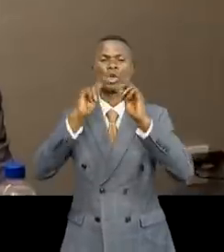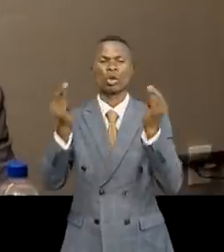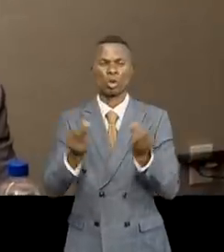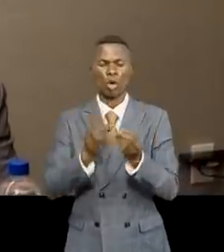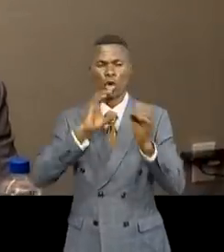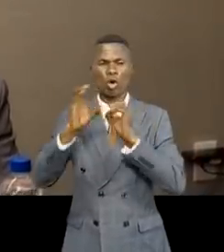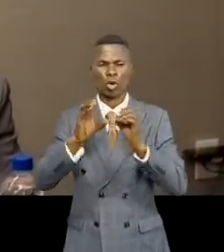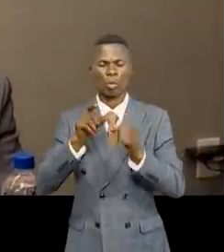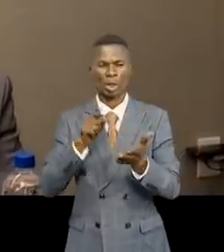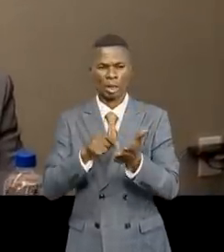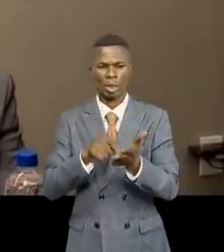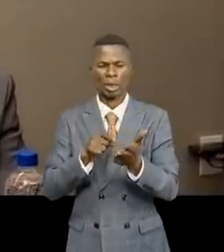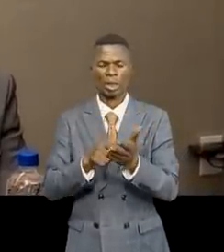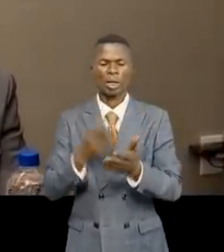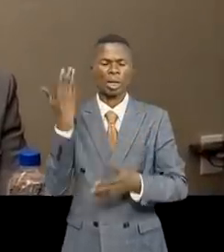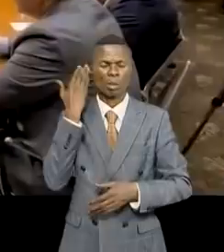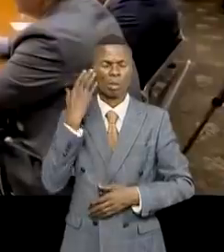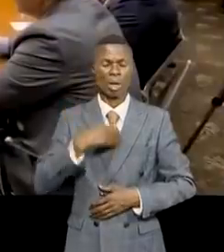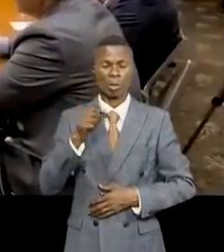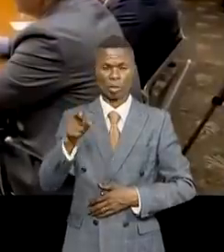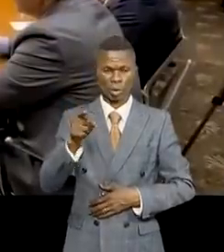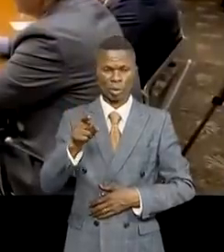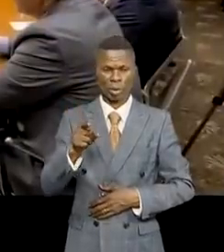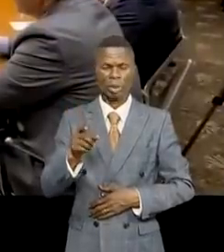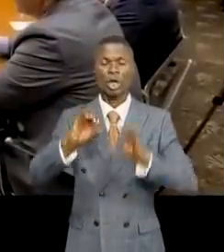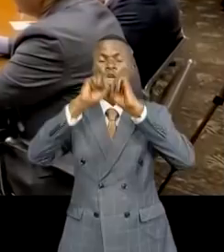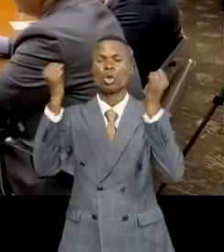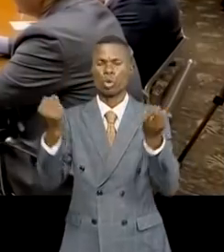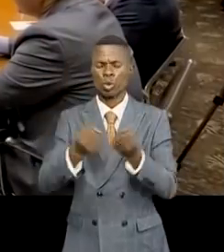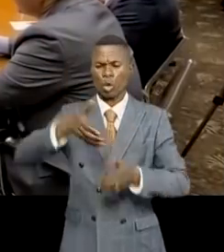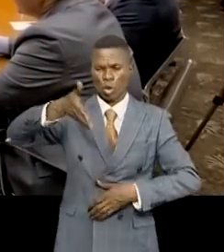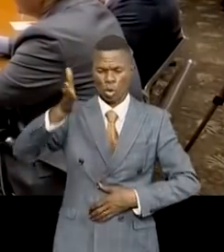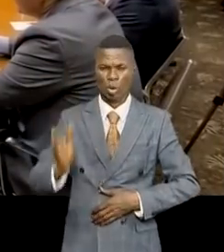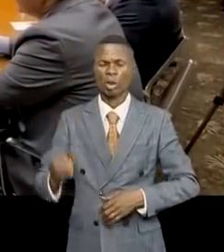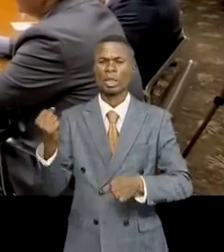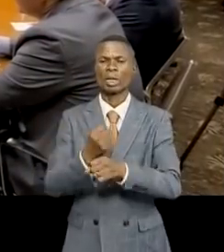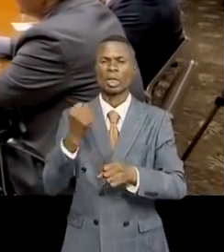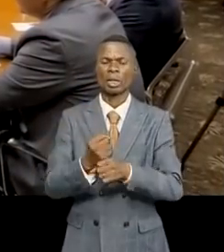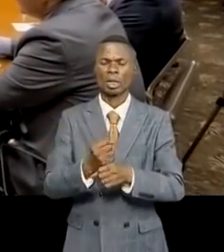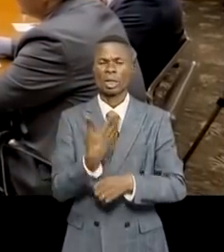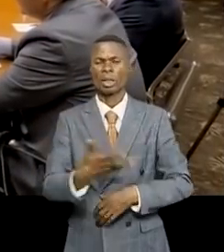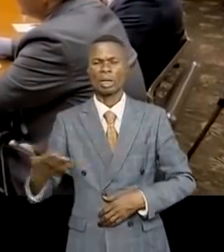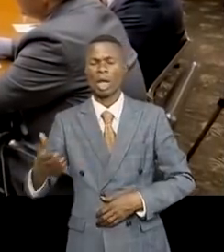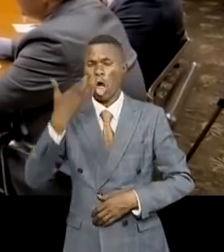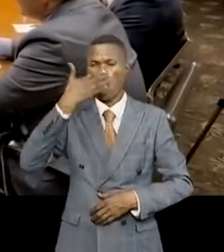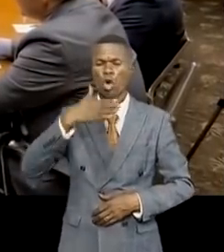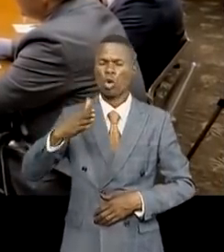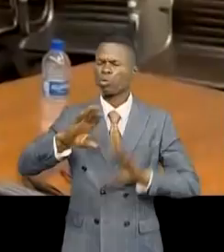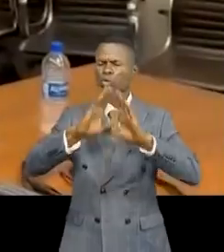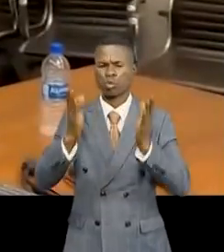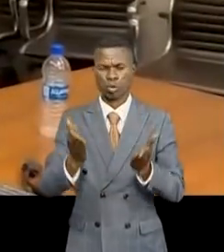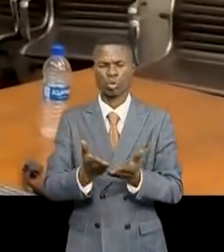and Investment, M. Peter Reis, qui sa société est spécialisée dans le domaine des équipements médicaux de toutes